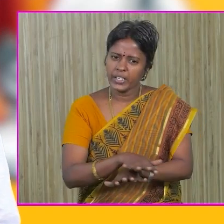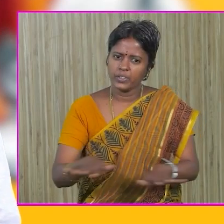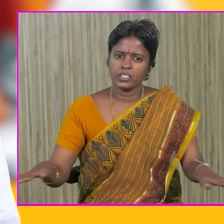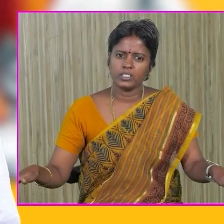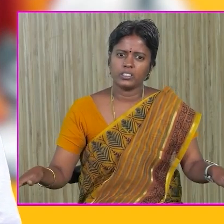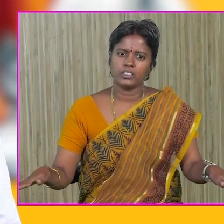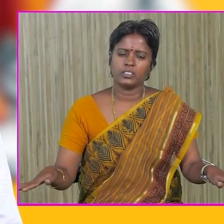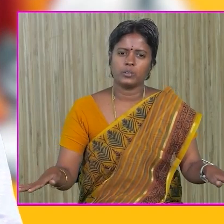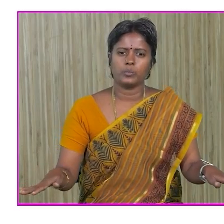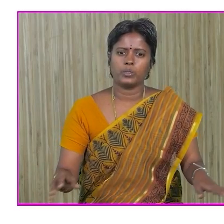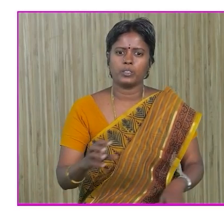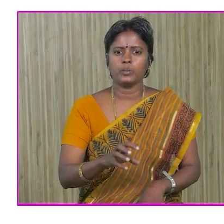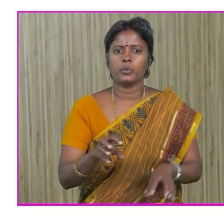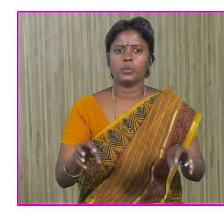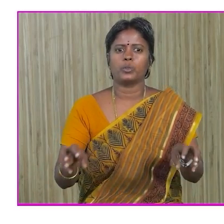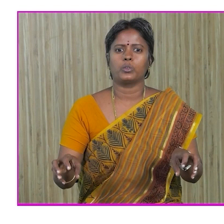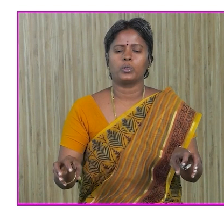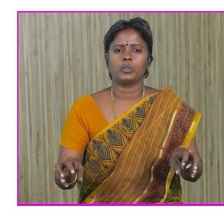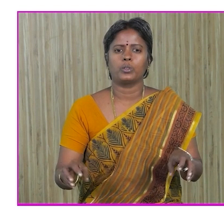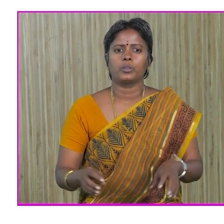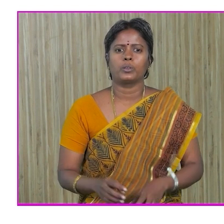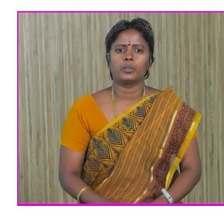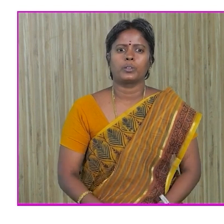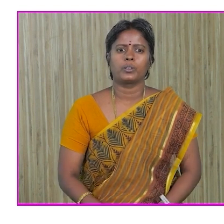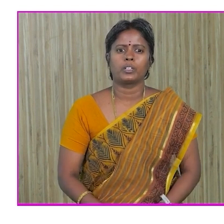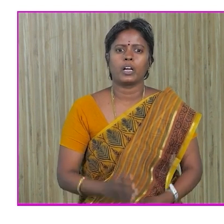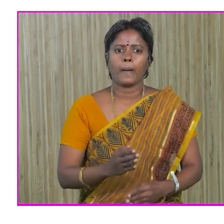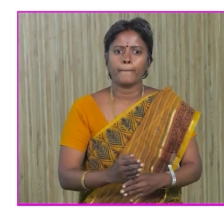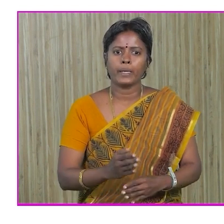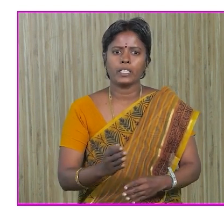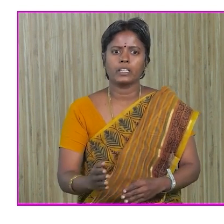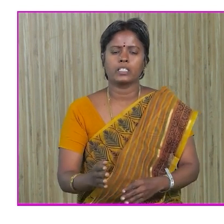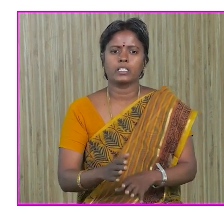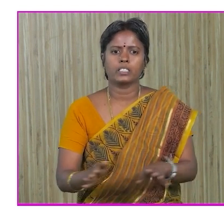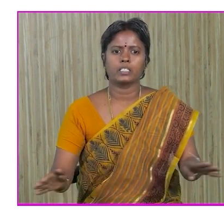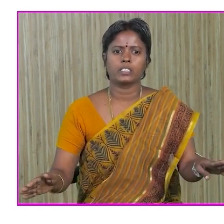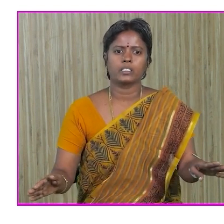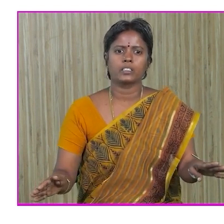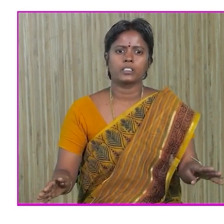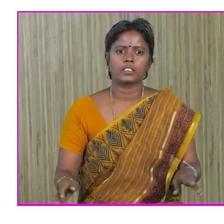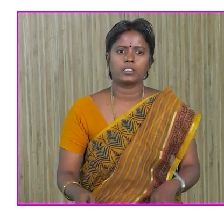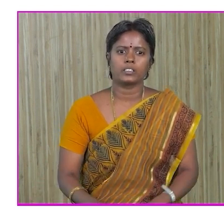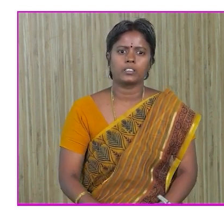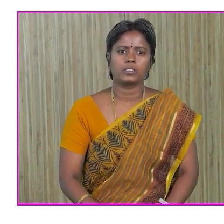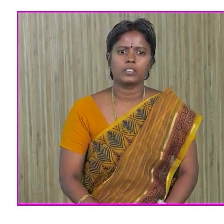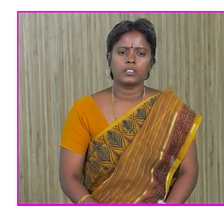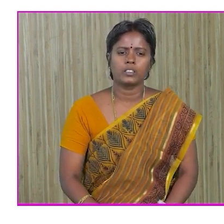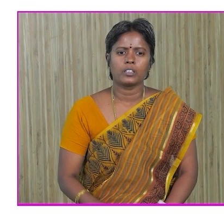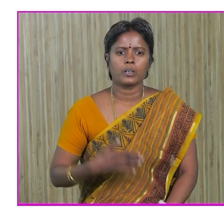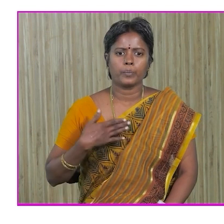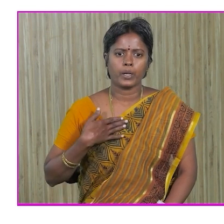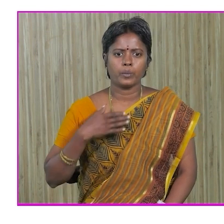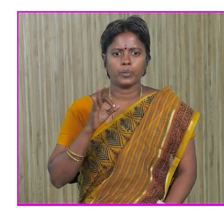என பொருள்படும். அடுத்ததாக பிரித்து எழுதுக. பண்புடையார், பண்பு